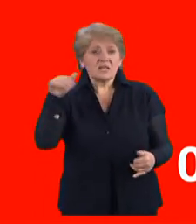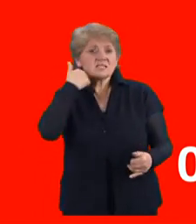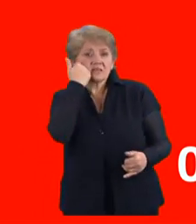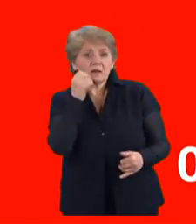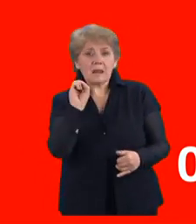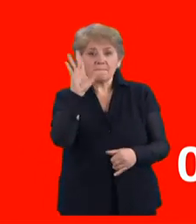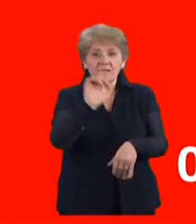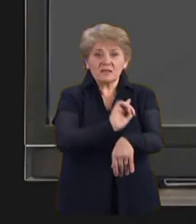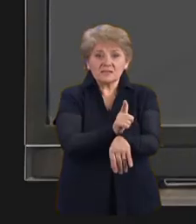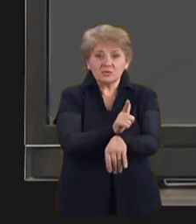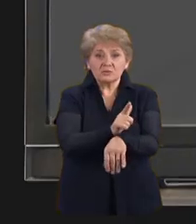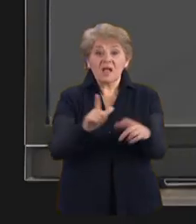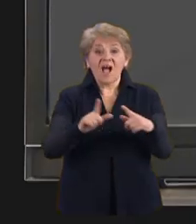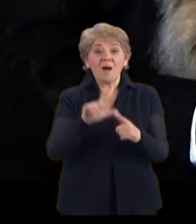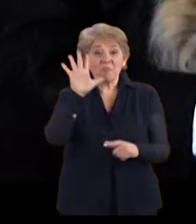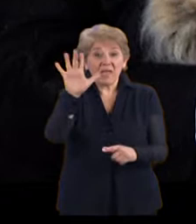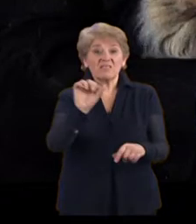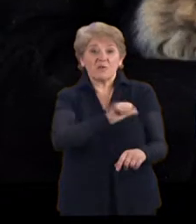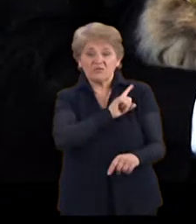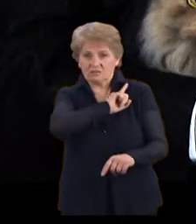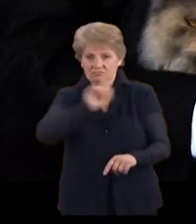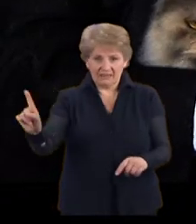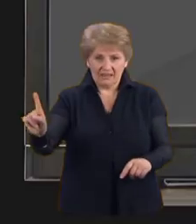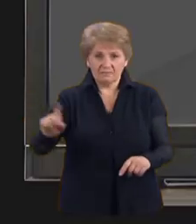samo 15 sekundi, a 5 godina...